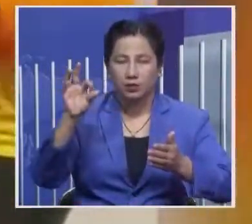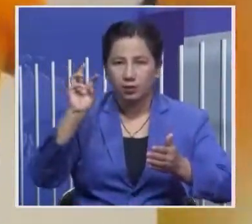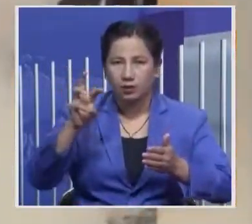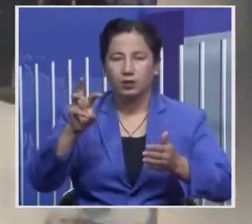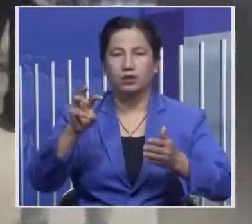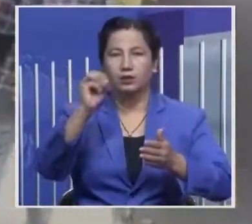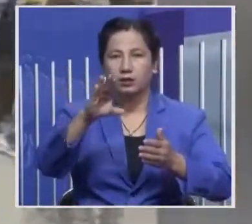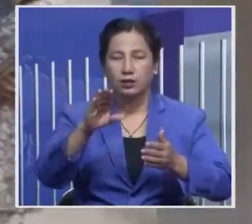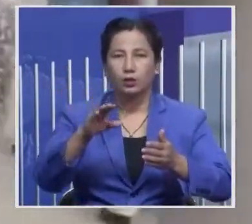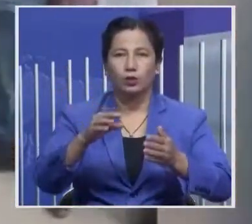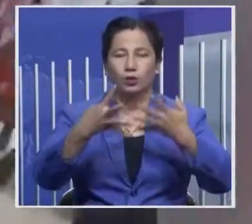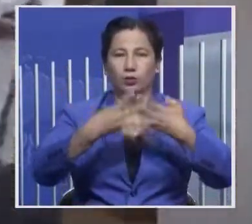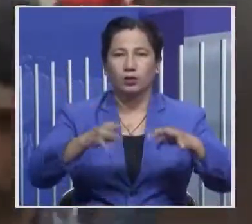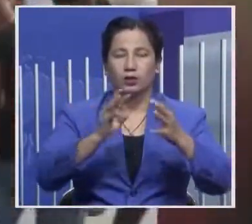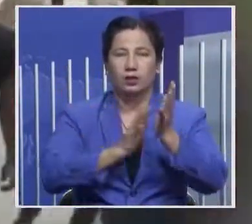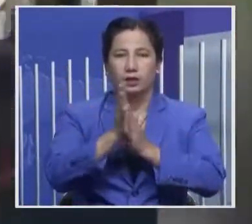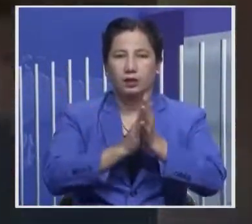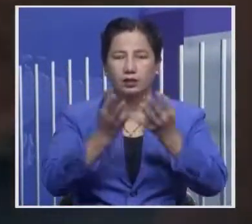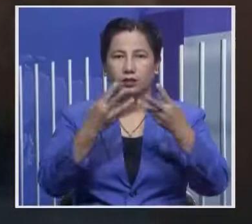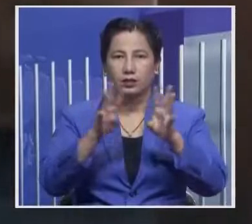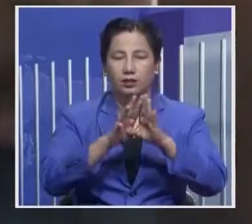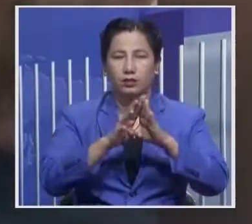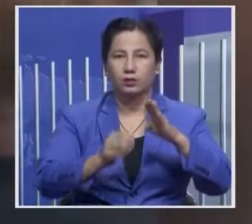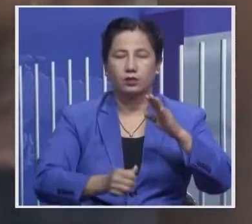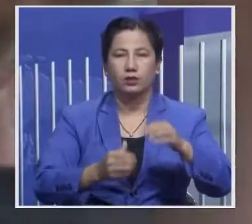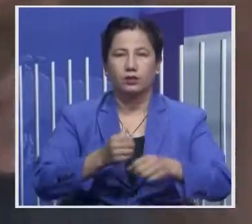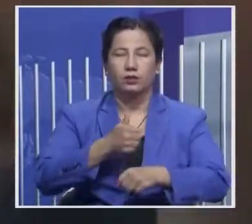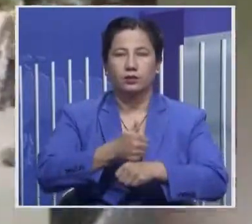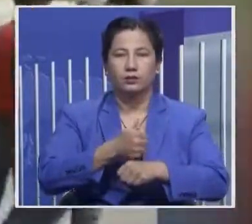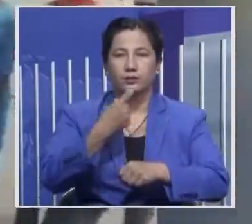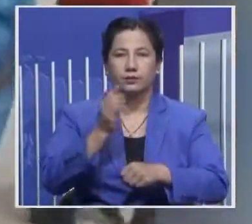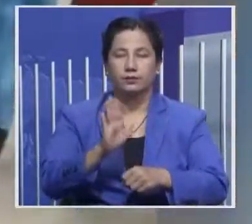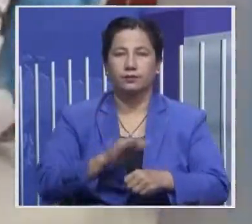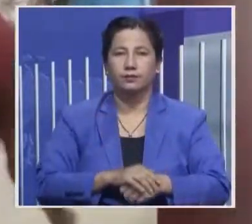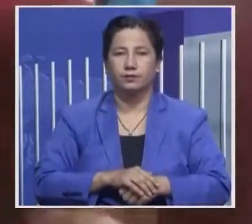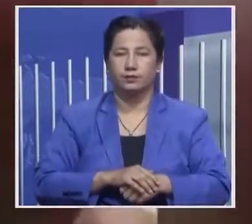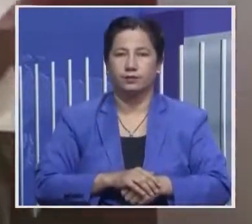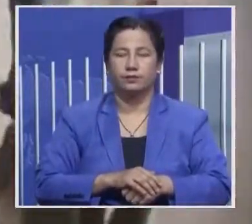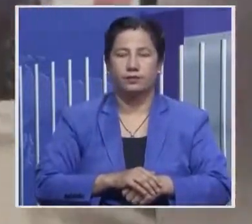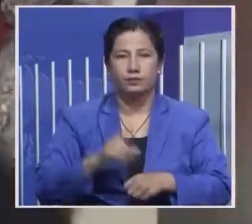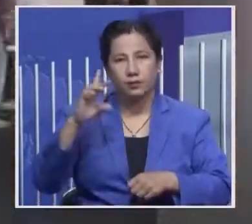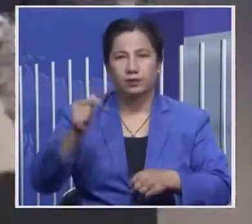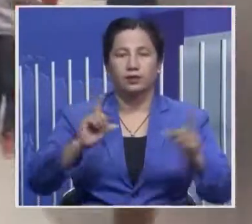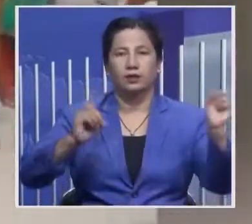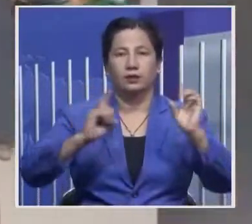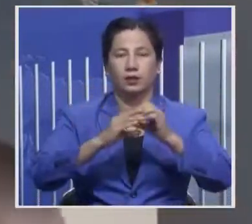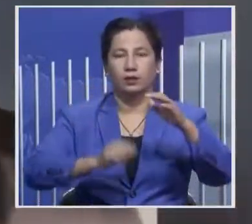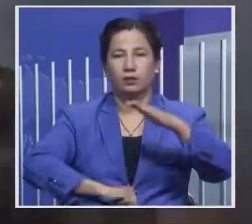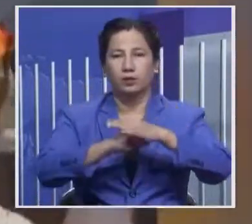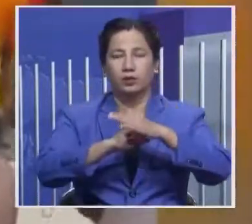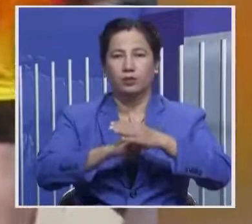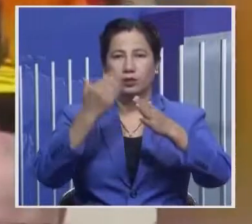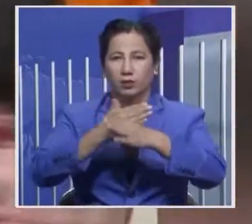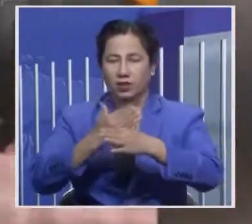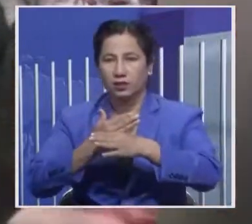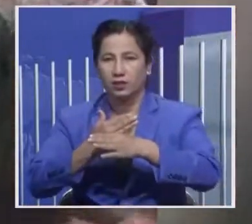उपलब्ध गराइसकेको बर्दिया राष्ट्रिय निकुञ्जका प्रमुख संरक्षण अधिकृत विष्णु प्रसाद श्रेष्ठले जानकारी दिनुभयो। छिट्टै नगरपालिकाका प्रमुख तथा